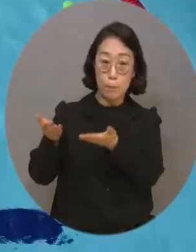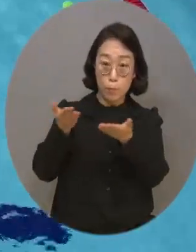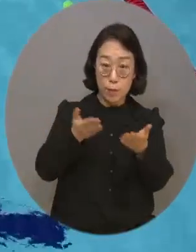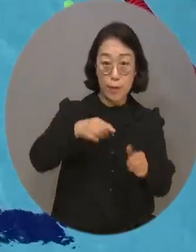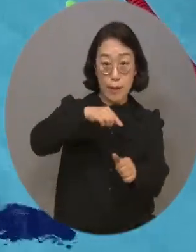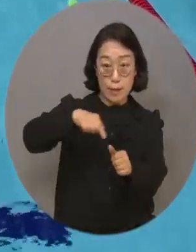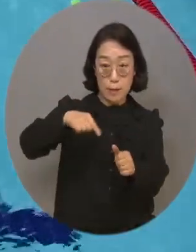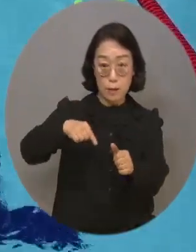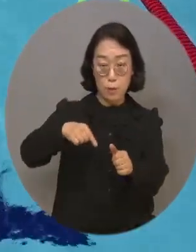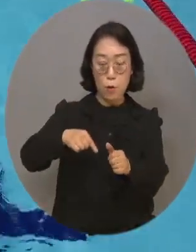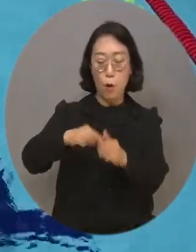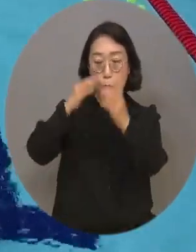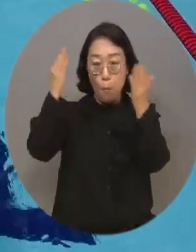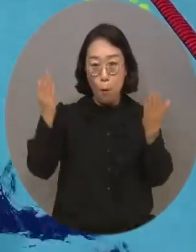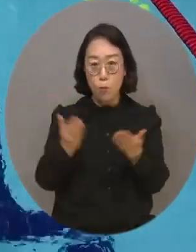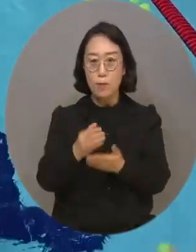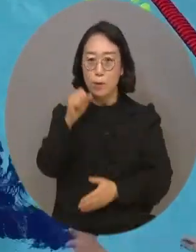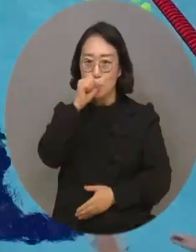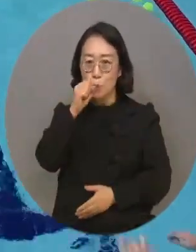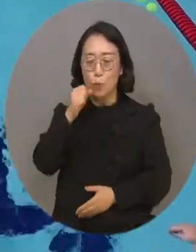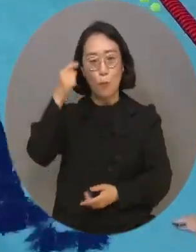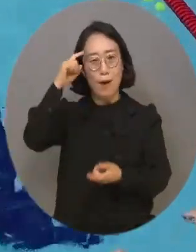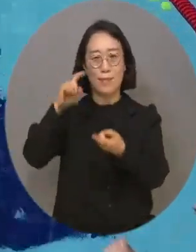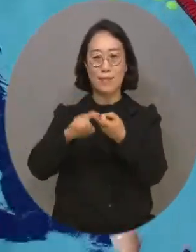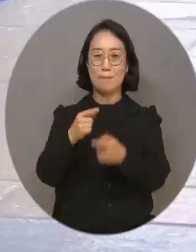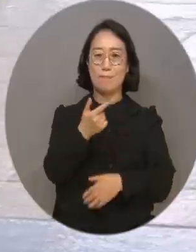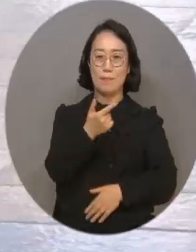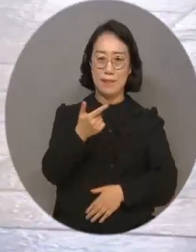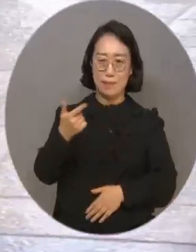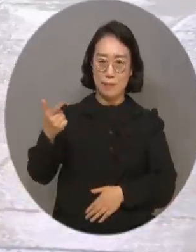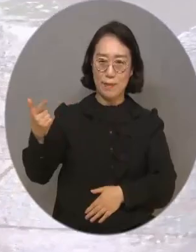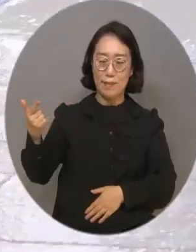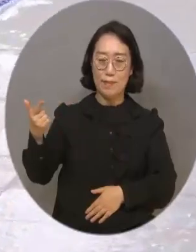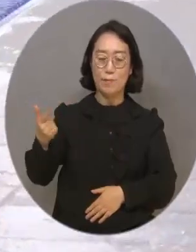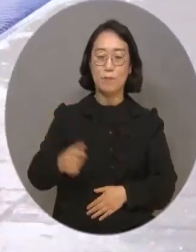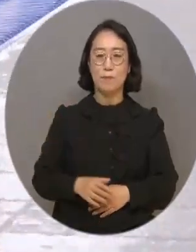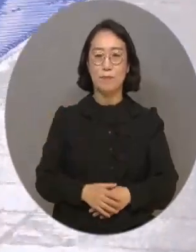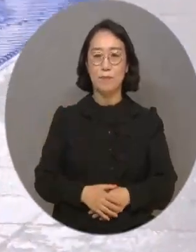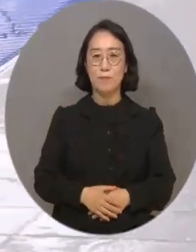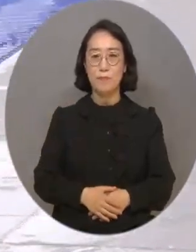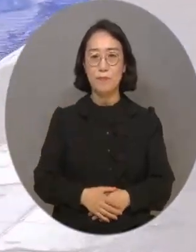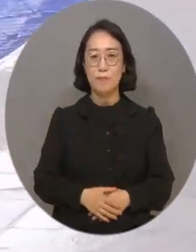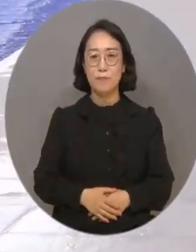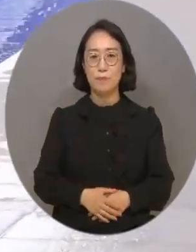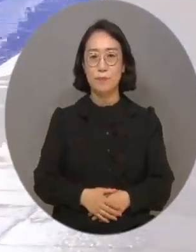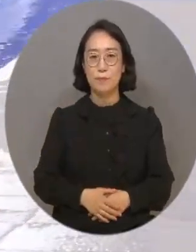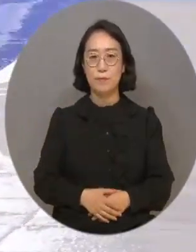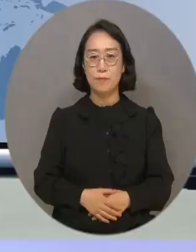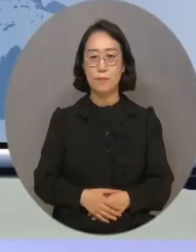아동과 보호자들의 큰 호응을 얻고 있습니다. 복지TV 뉴스 황현재입니다.